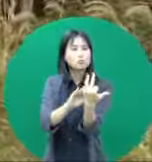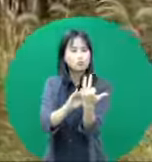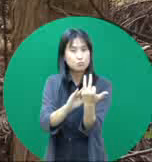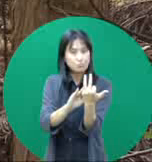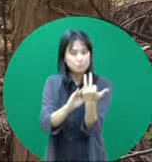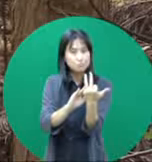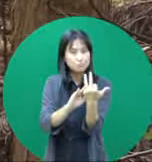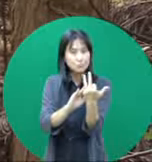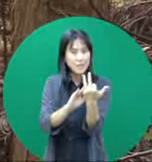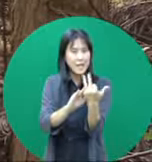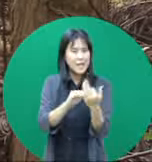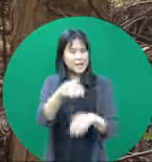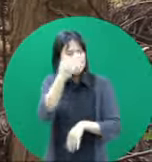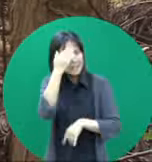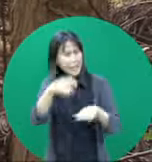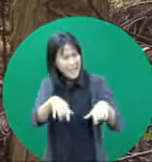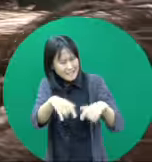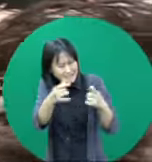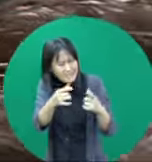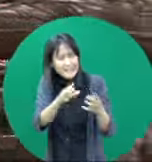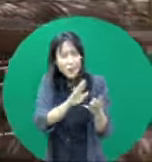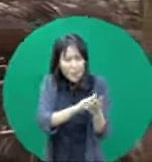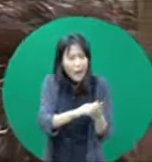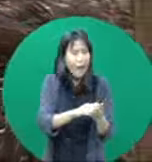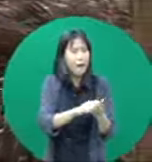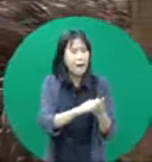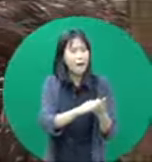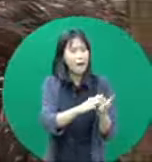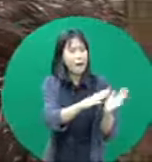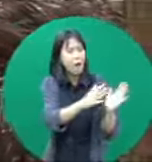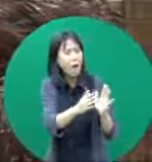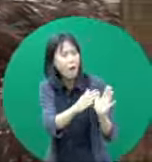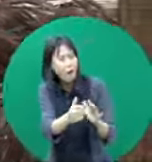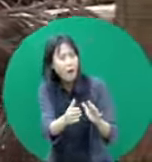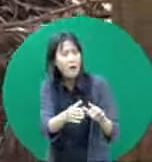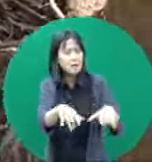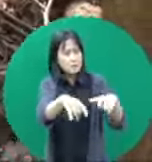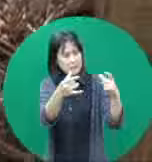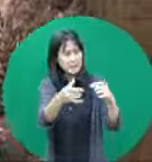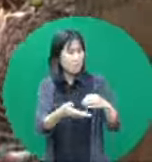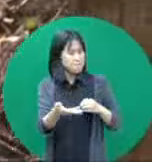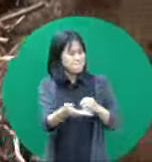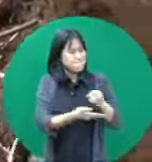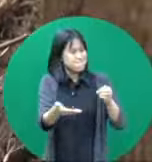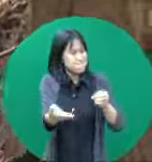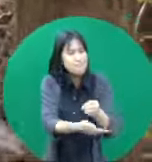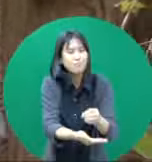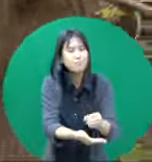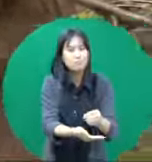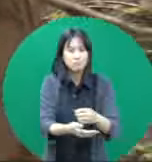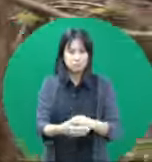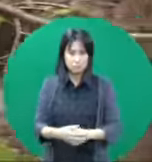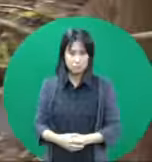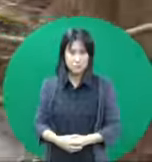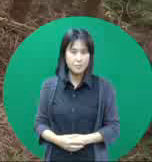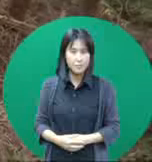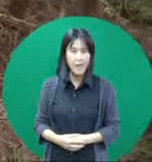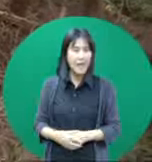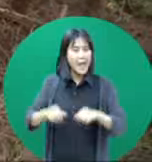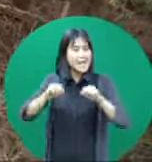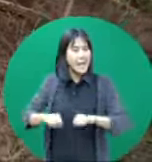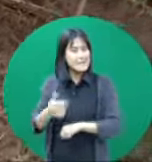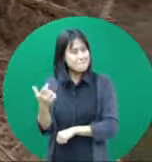ですよ。今生きている木の成長を妨げる木、今回の雪で折れてしまう木とか切っちゃうんです